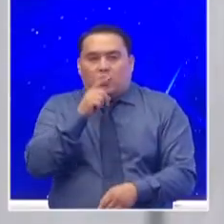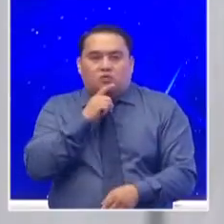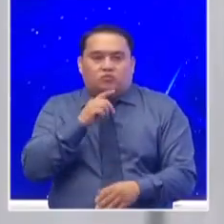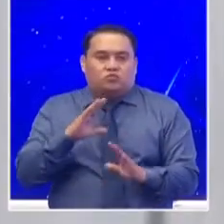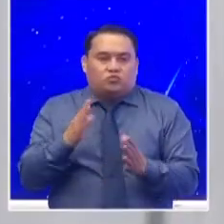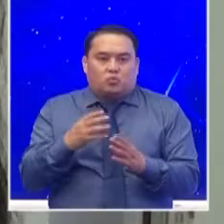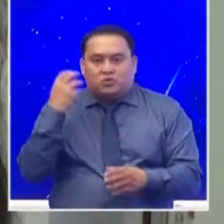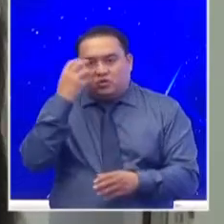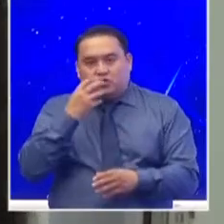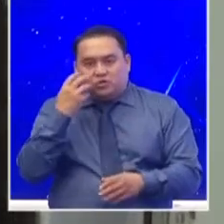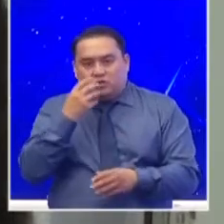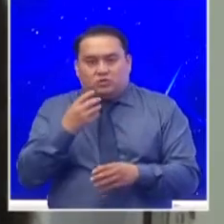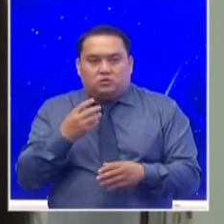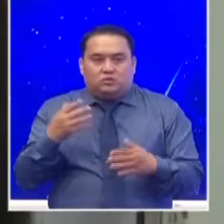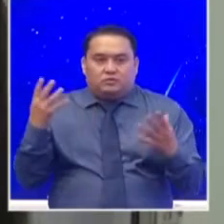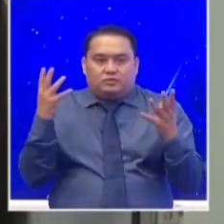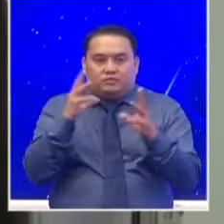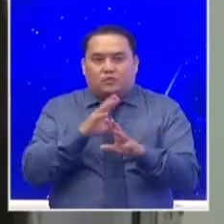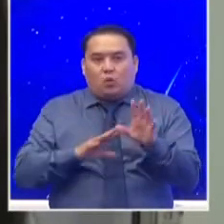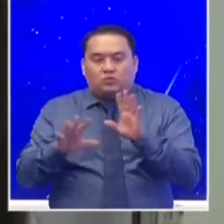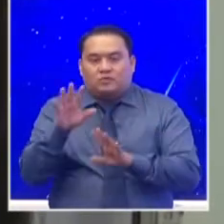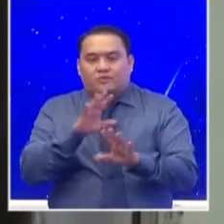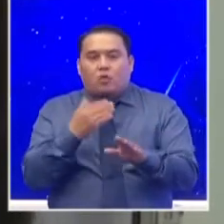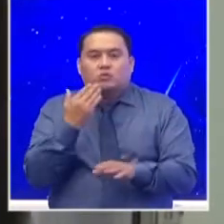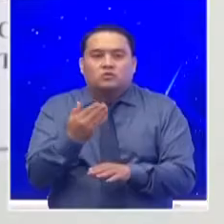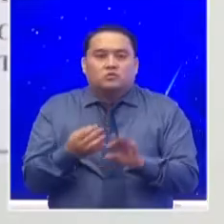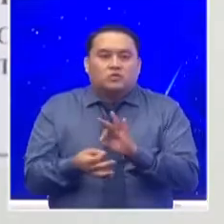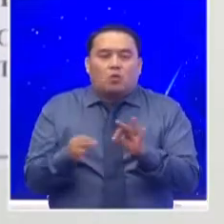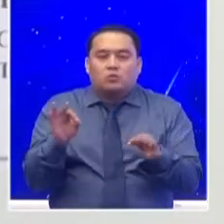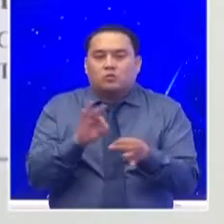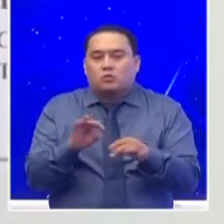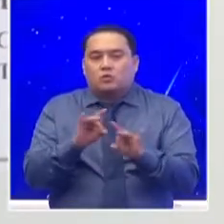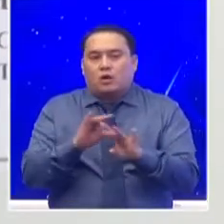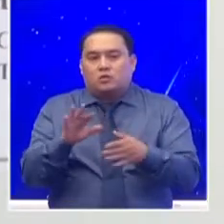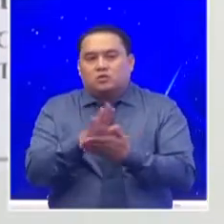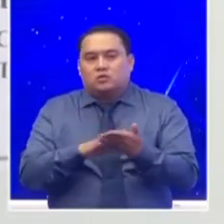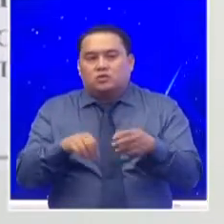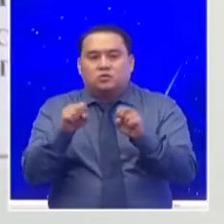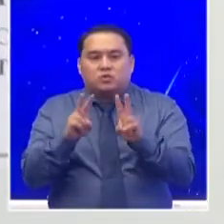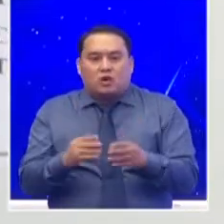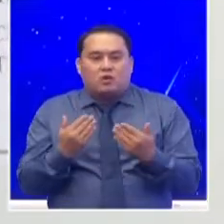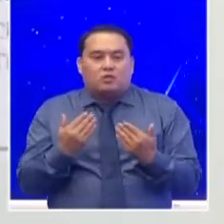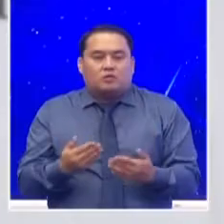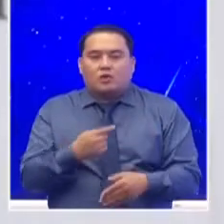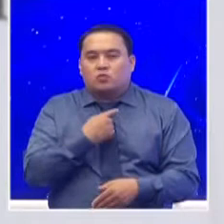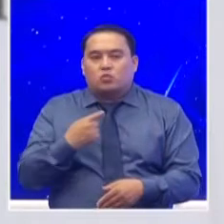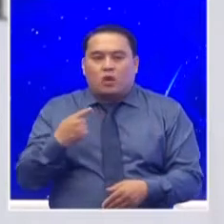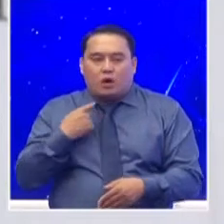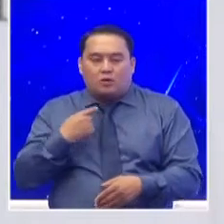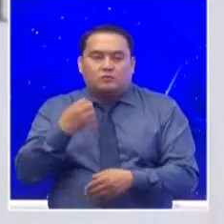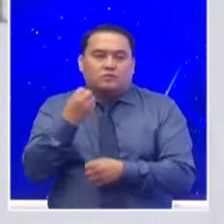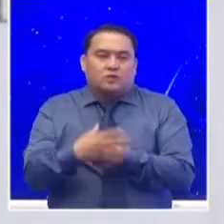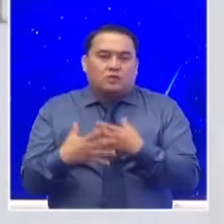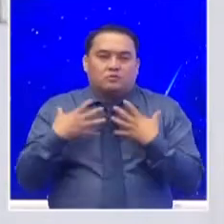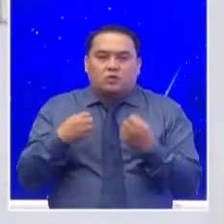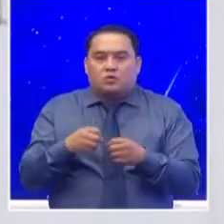попали в психологическую западню. Вести статистику наркозависимых сложно, уверяют специалисты. К примеру, в областной центр психического здоровья